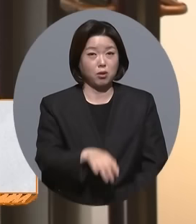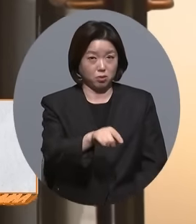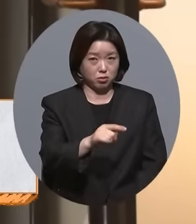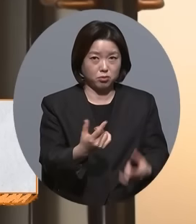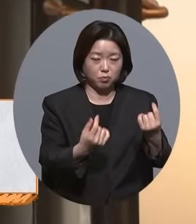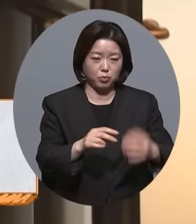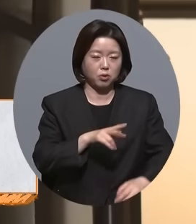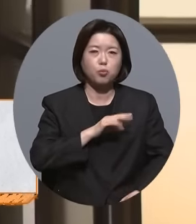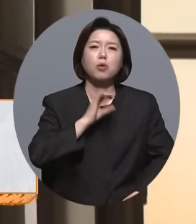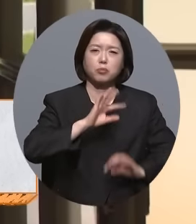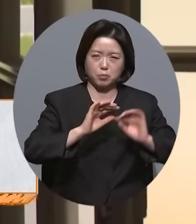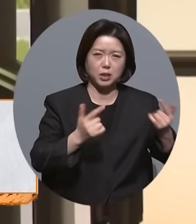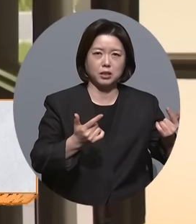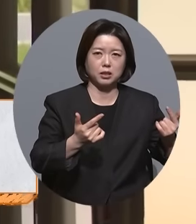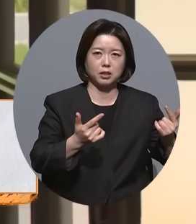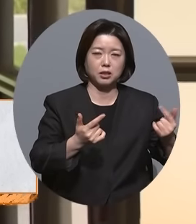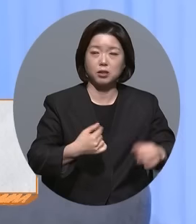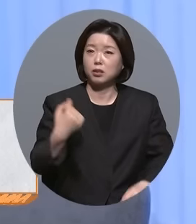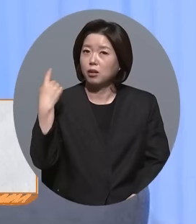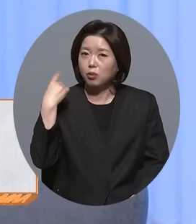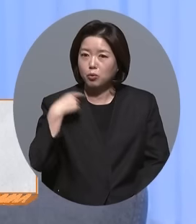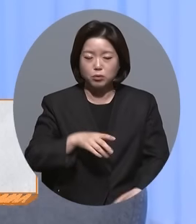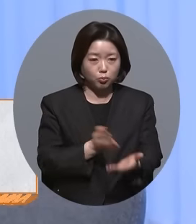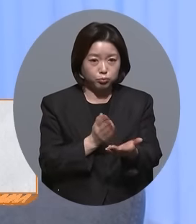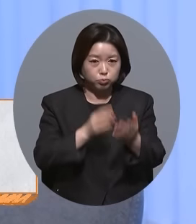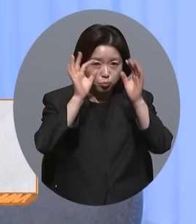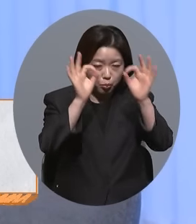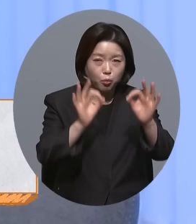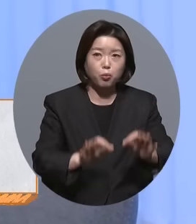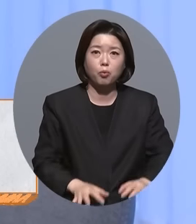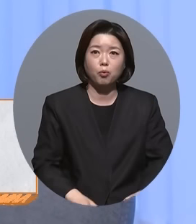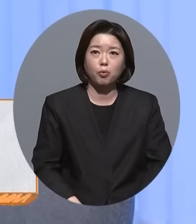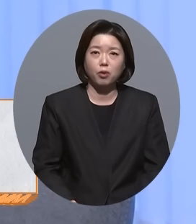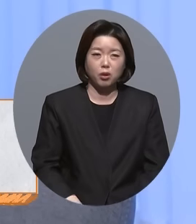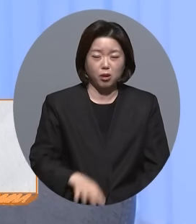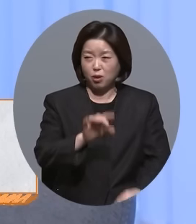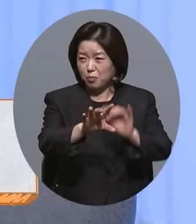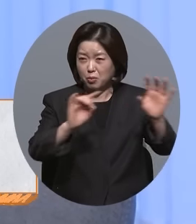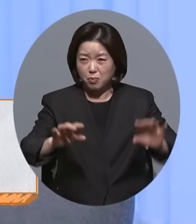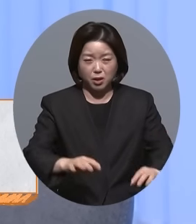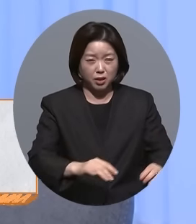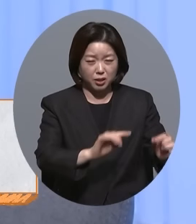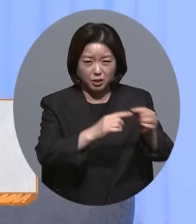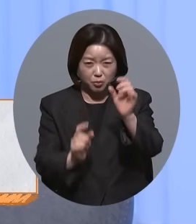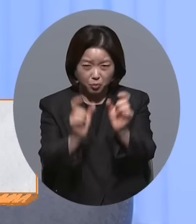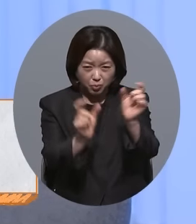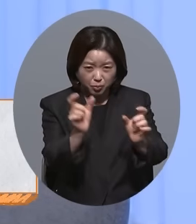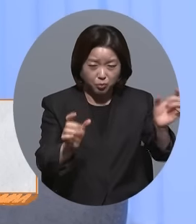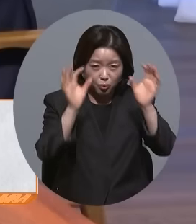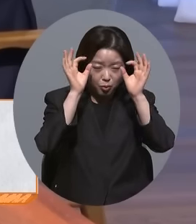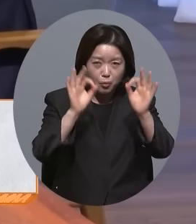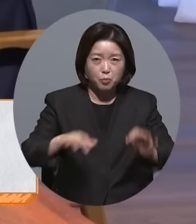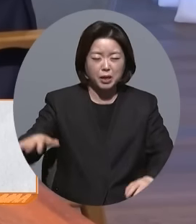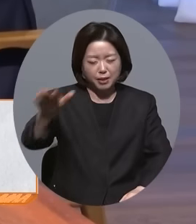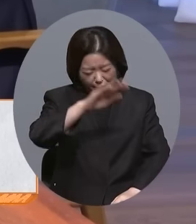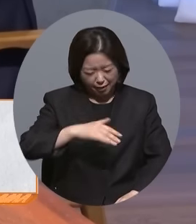이제 의원들뿐만이 아니고요. 뭐 어제 그 보도가 나간 다음에 그 각 언론사의 댓글 뭐 보시면 알